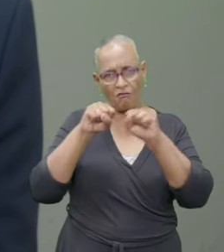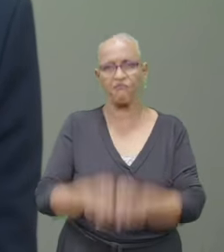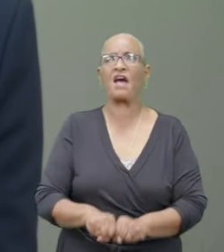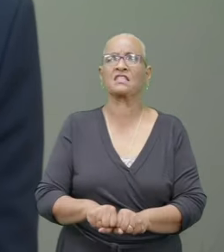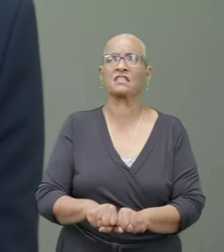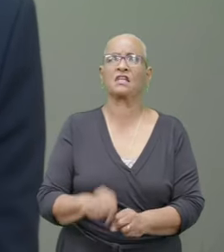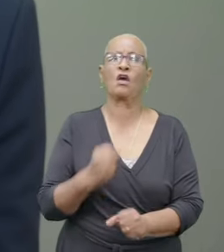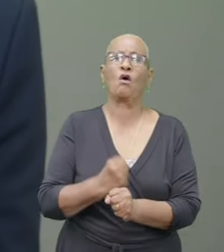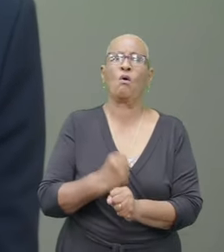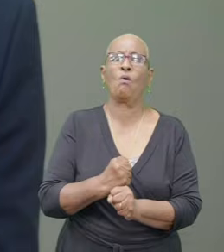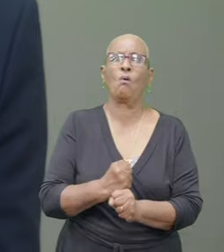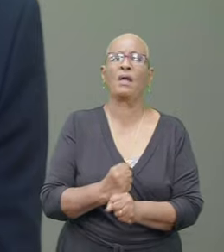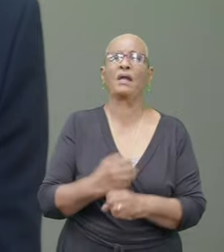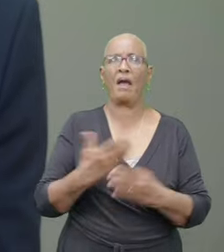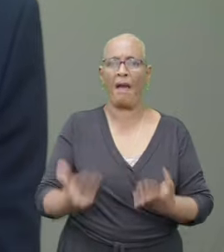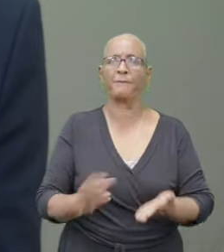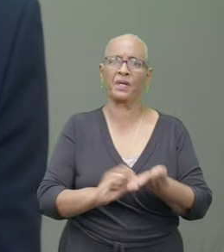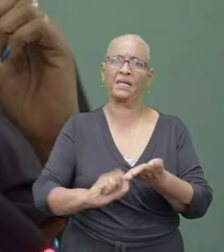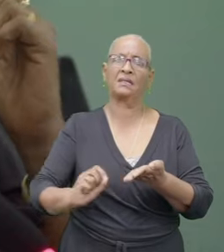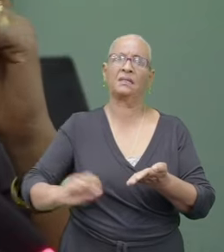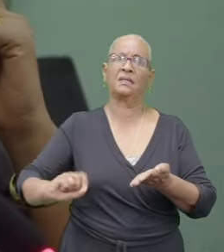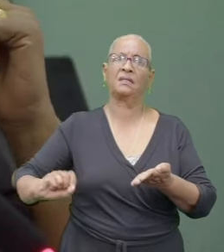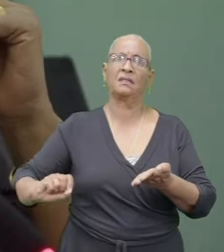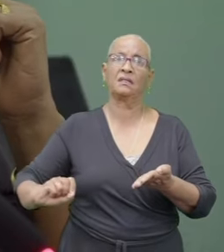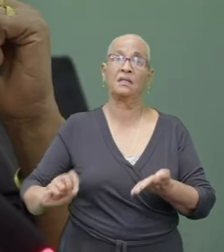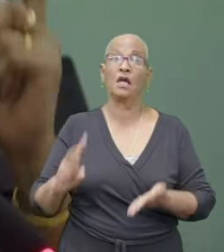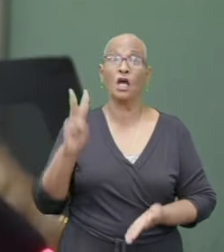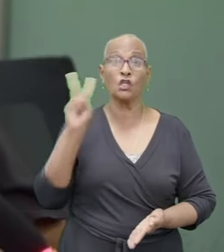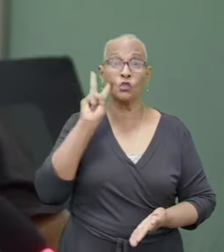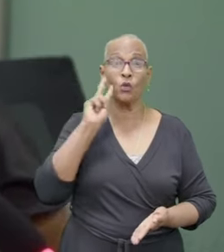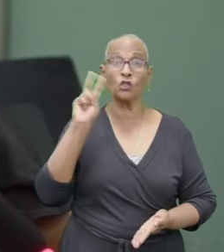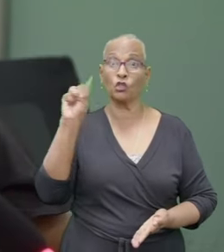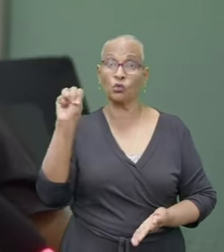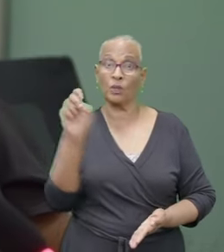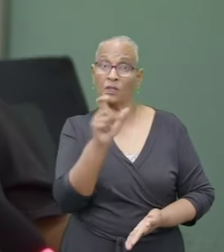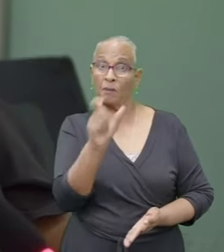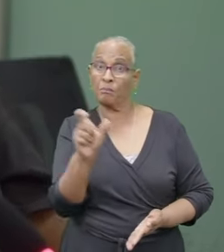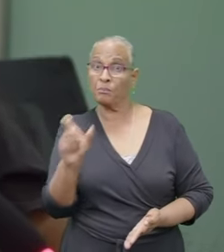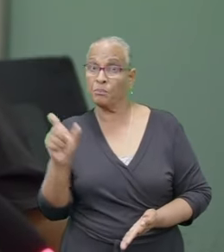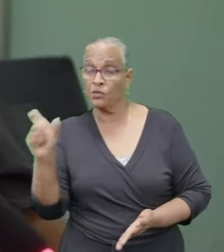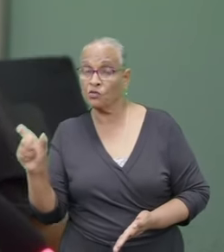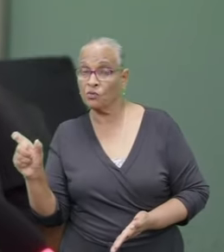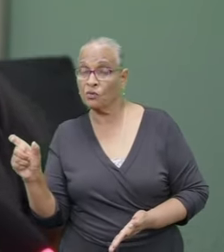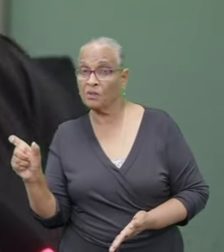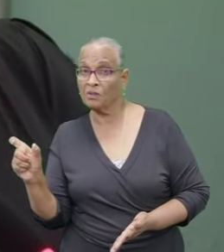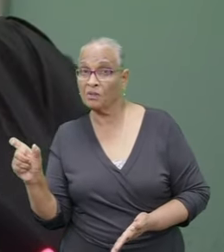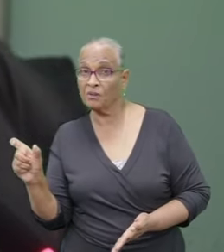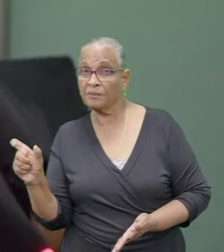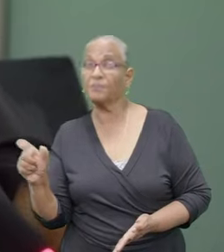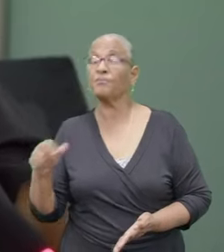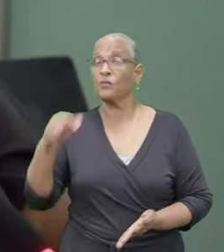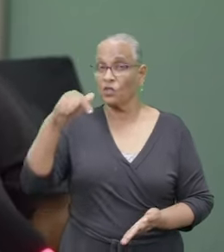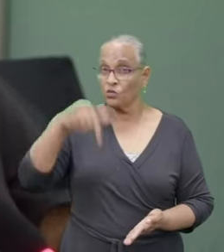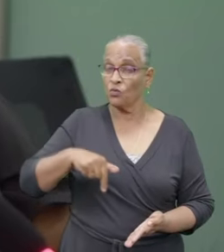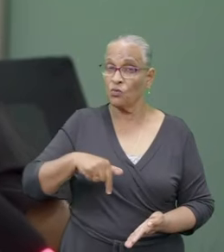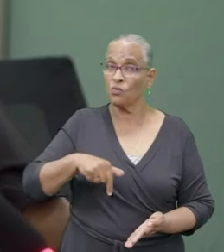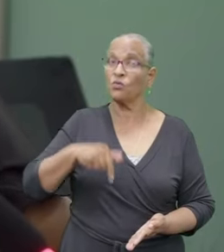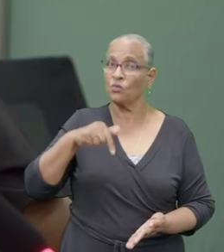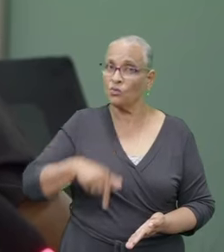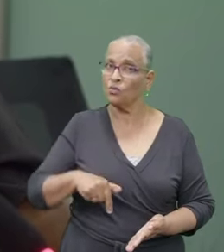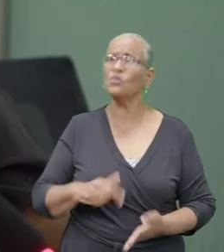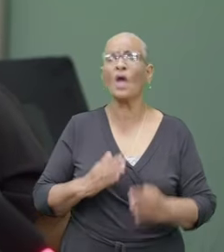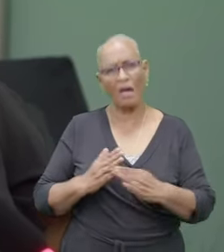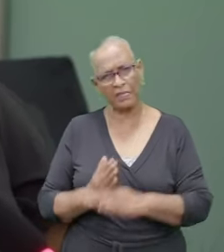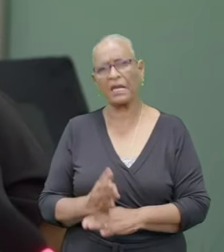de beschikkingen getekend. Dus van die 220 personen, min of meer, zijn die personen ook hun